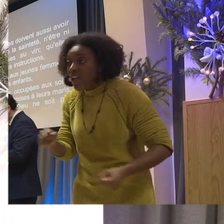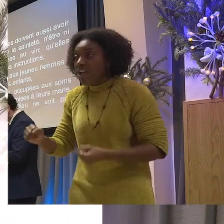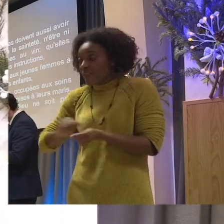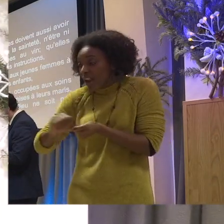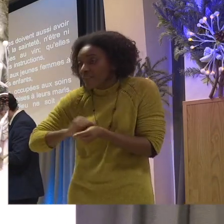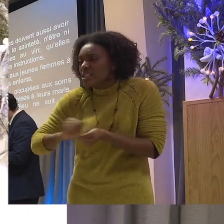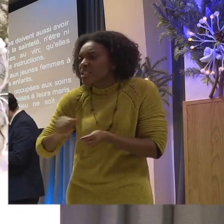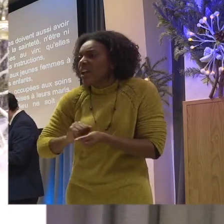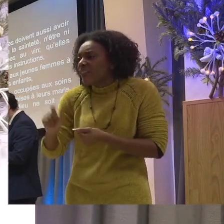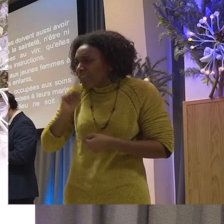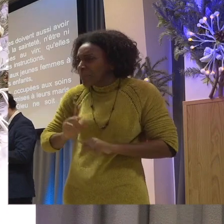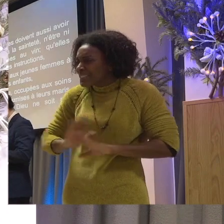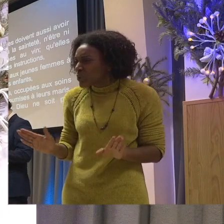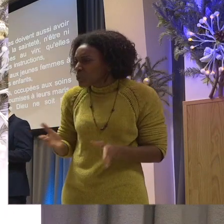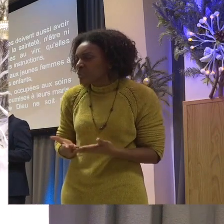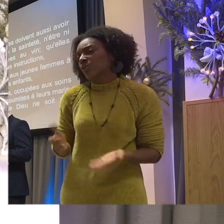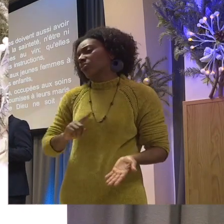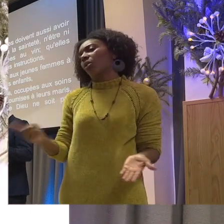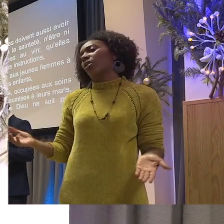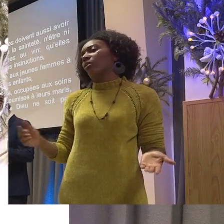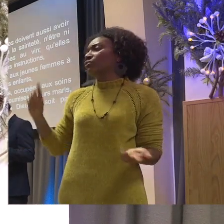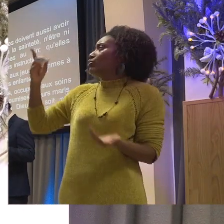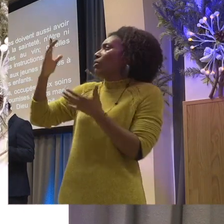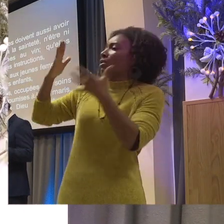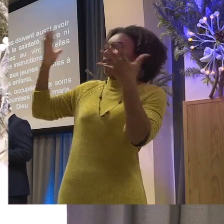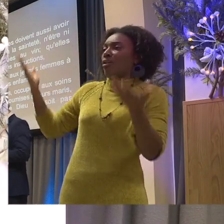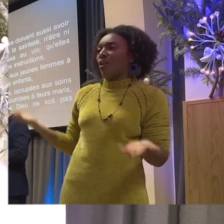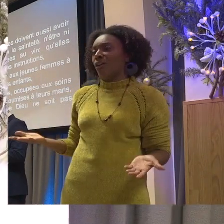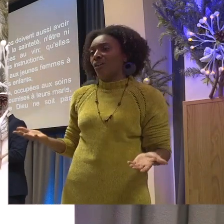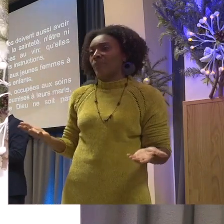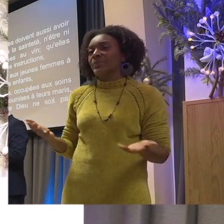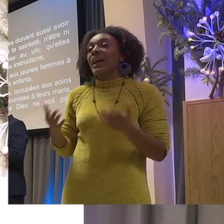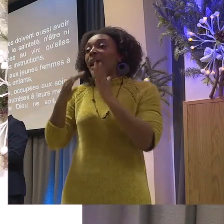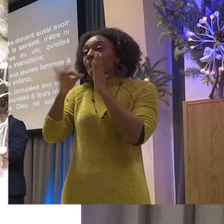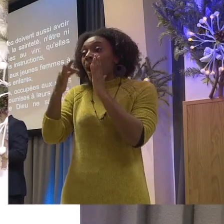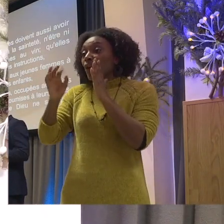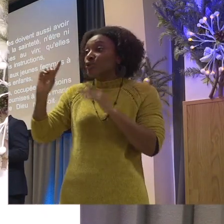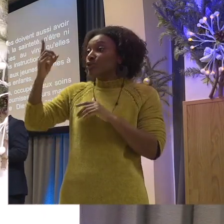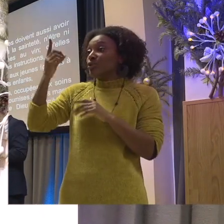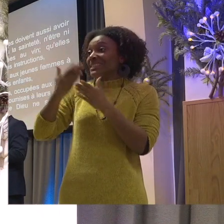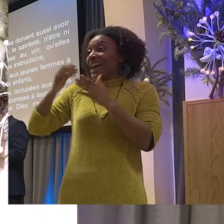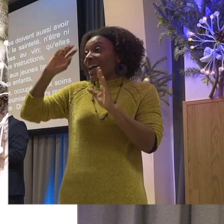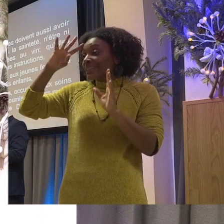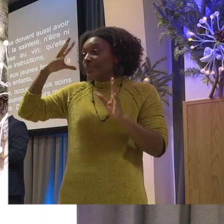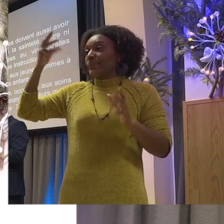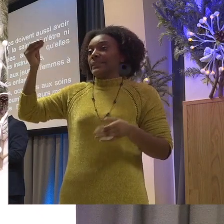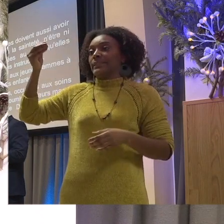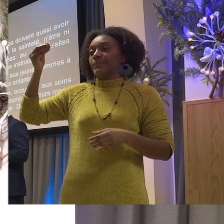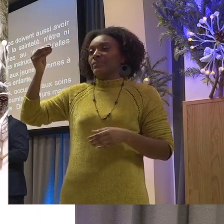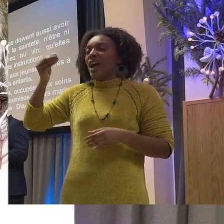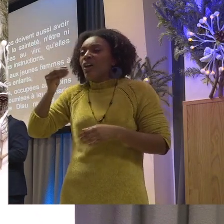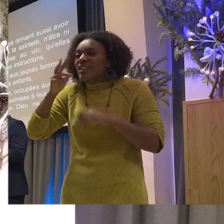pas? Notre Dieu est plus grand que cela. La parole de Dieu est esprit. Et lorsqu'on va chercher le sens